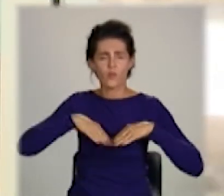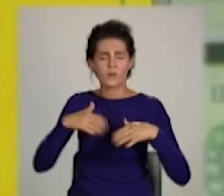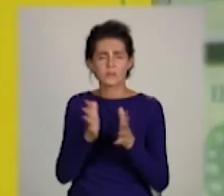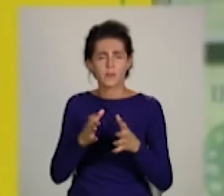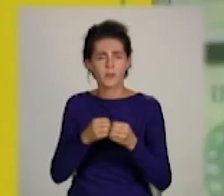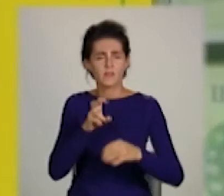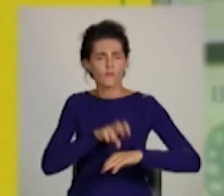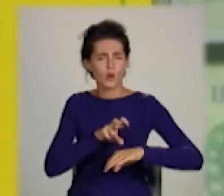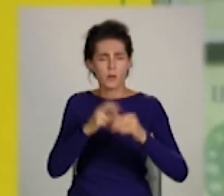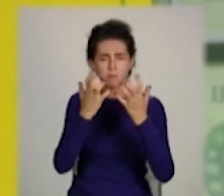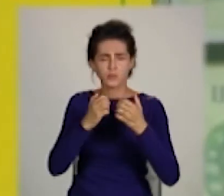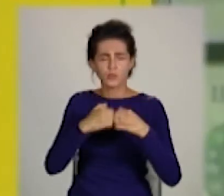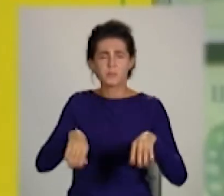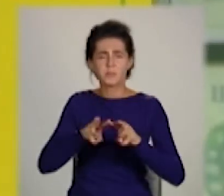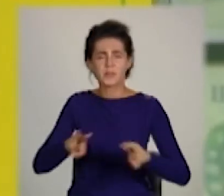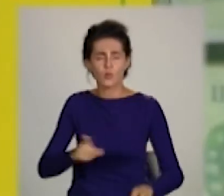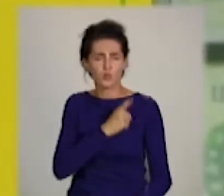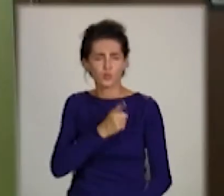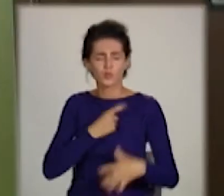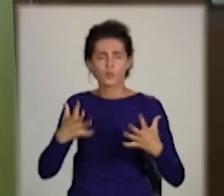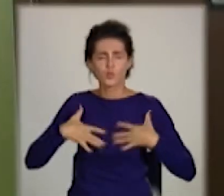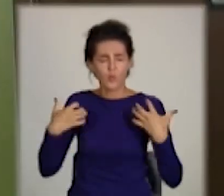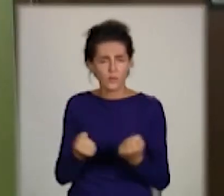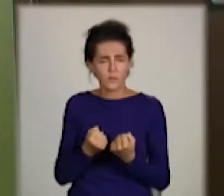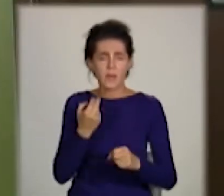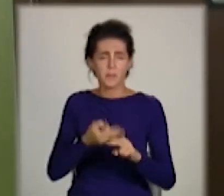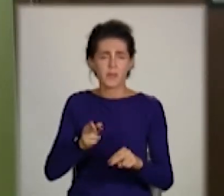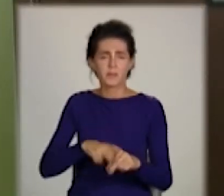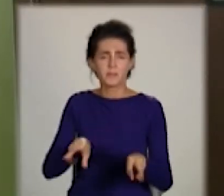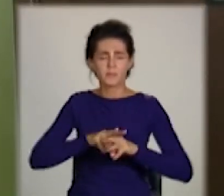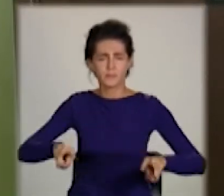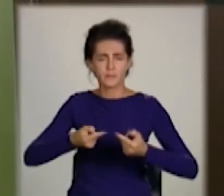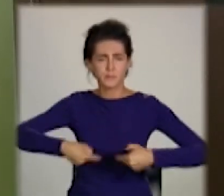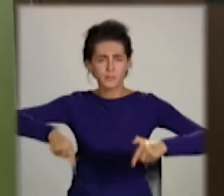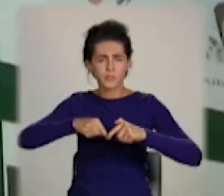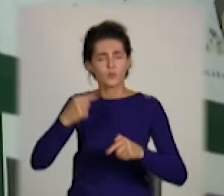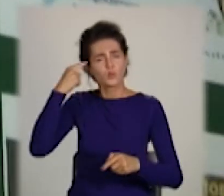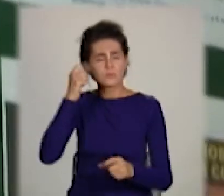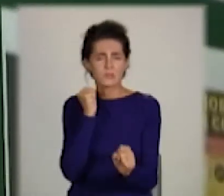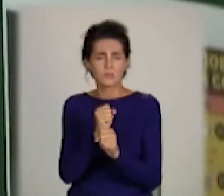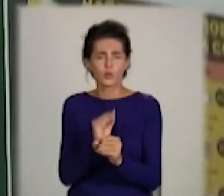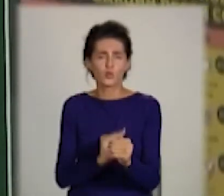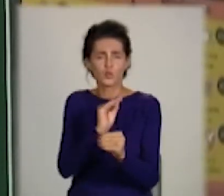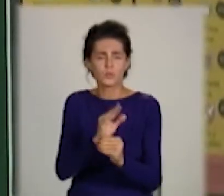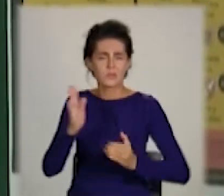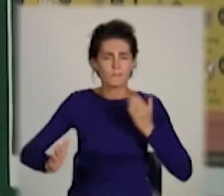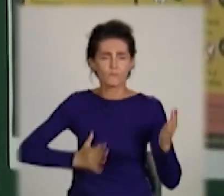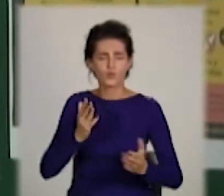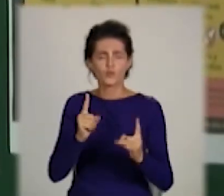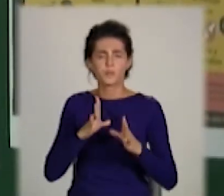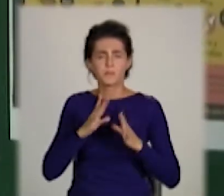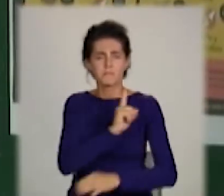лікаря, порахували у Міністерстві охорони здоров'я. Тому урядовці вирішили розробити додаткові стимули, аби